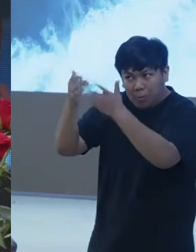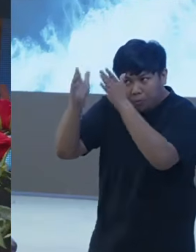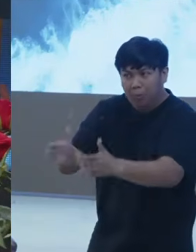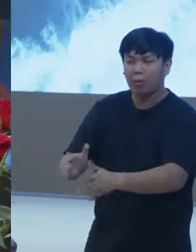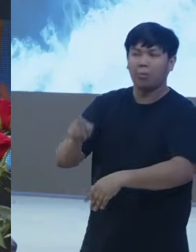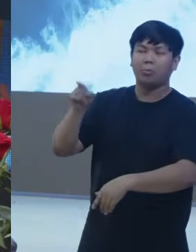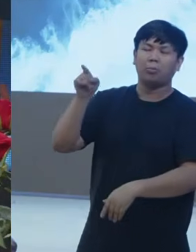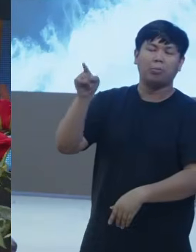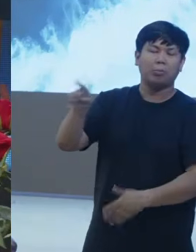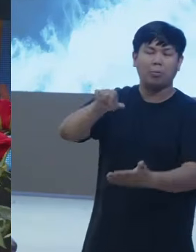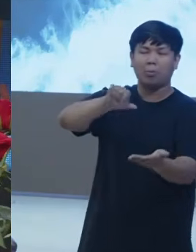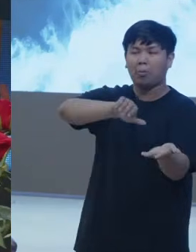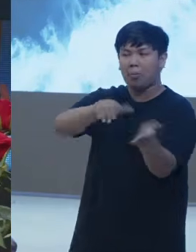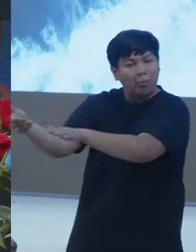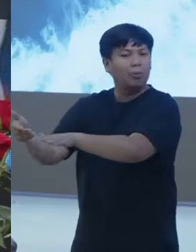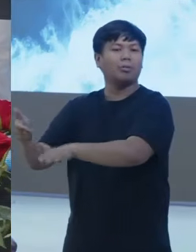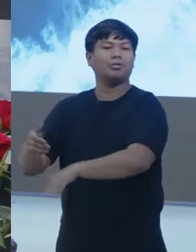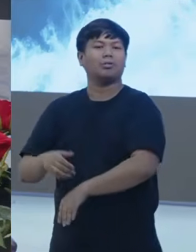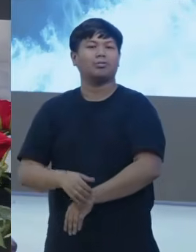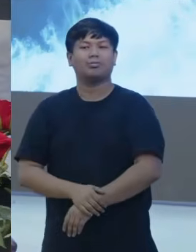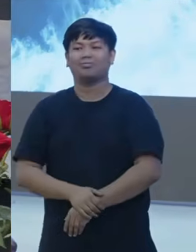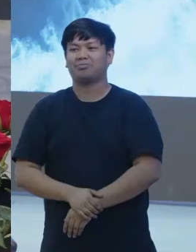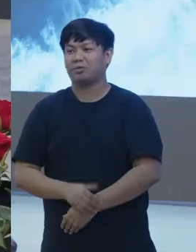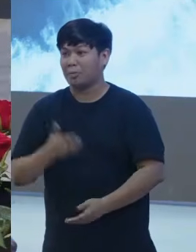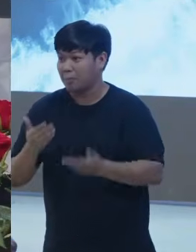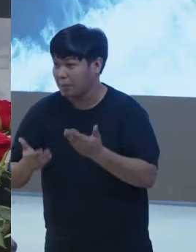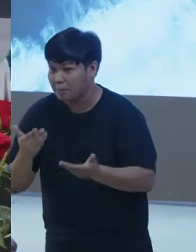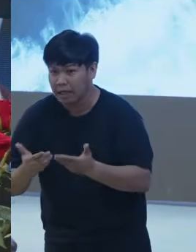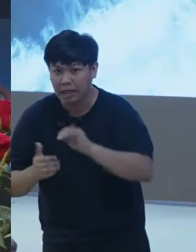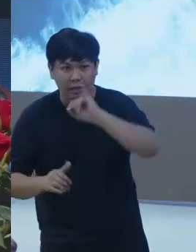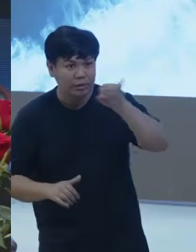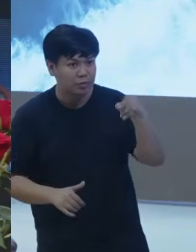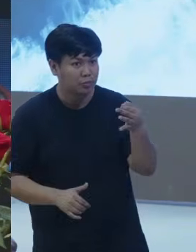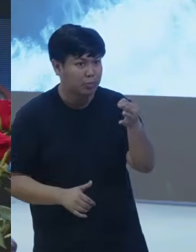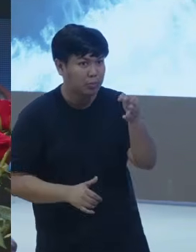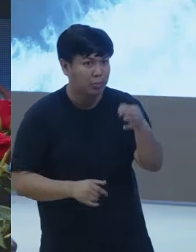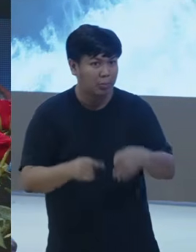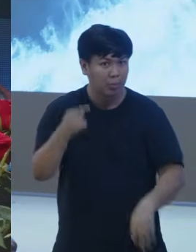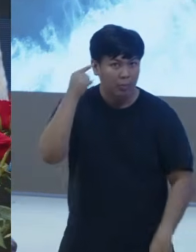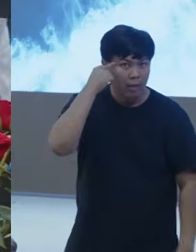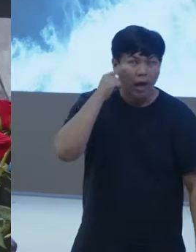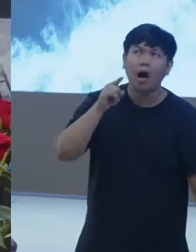ulo, iniisip niya, kilala niya ang Panginoon.